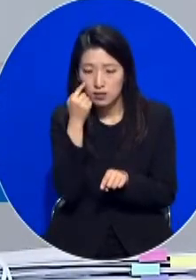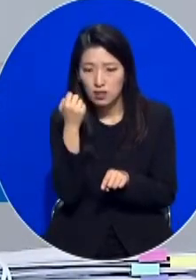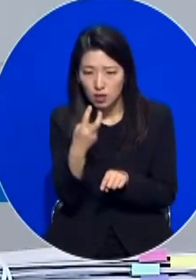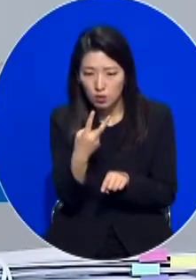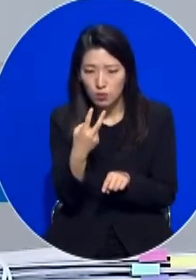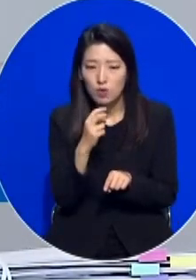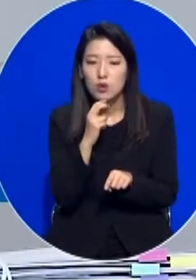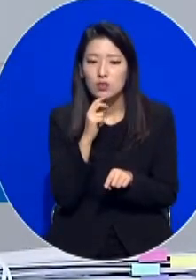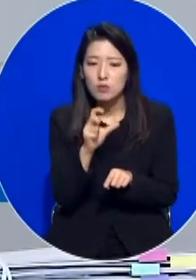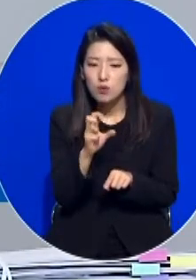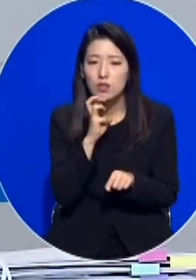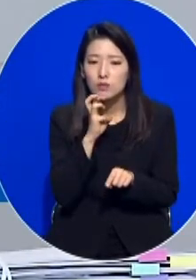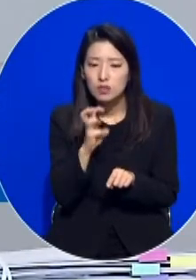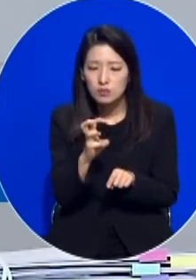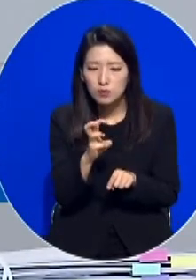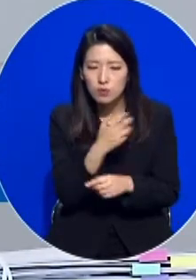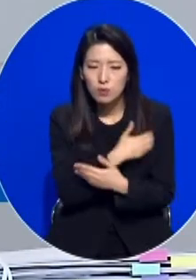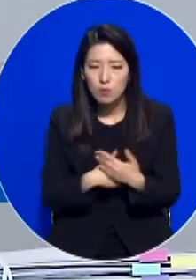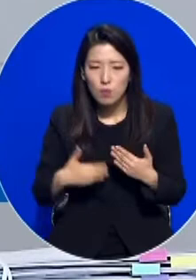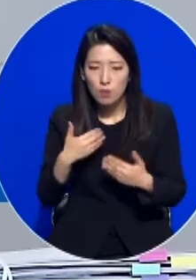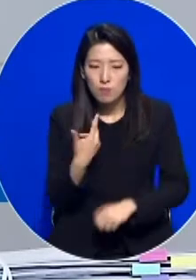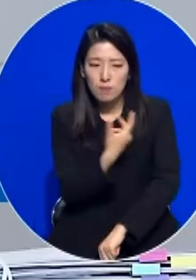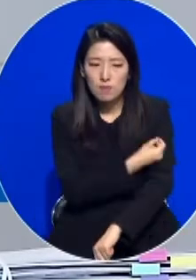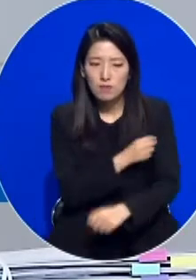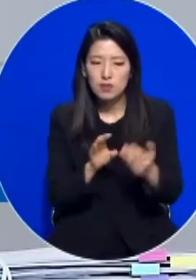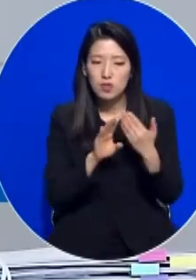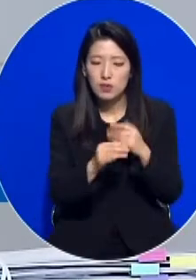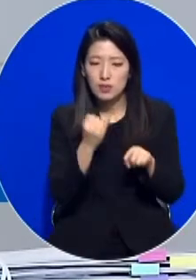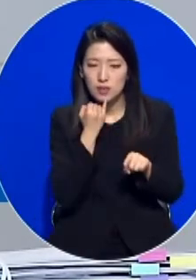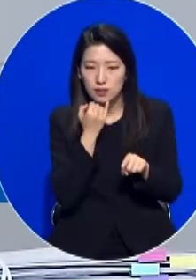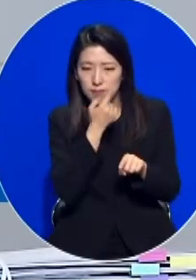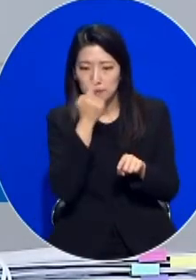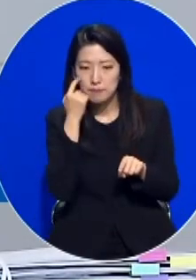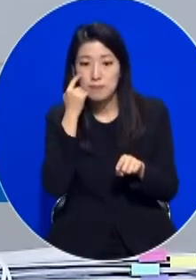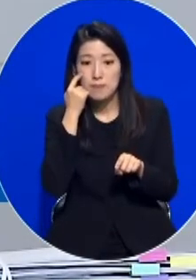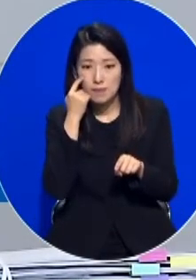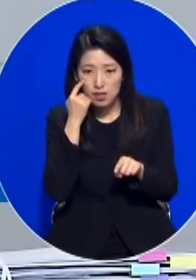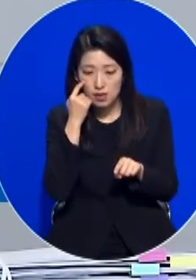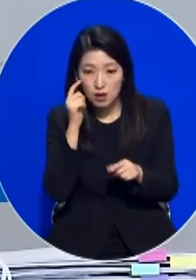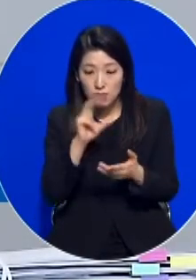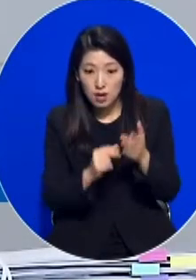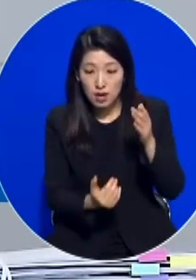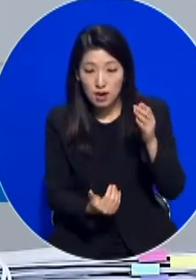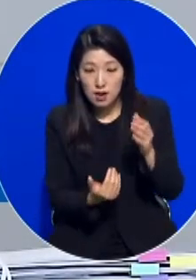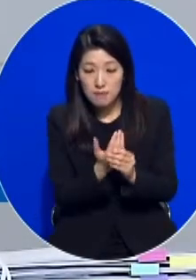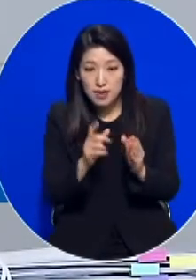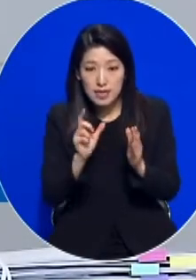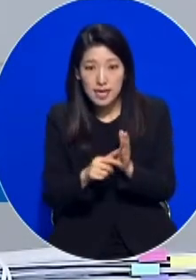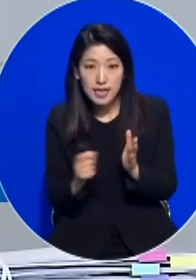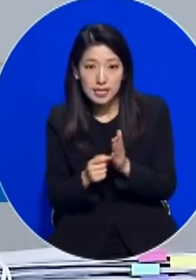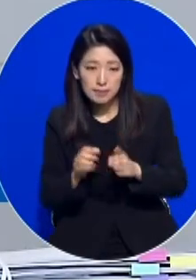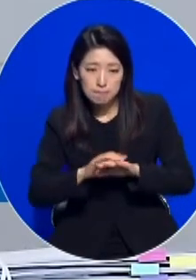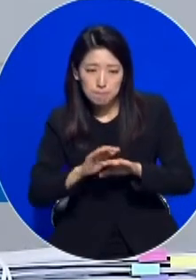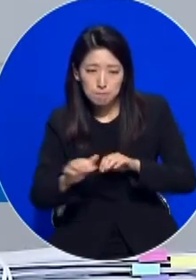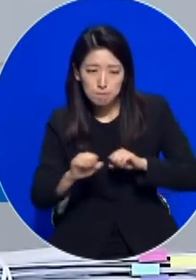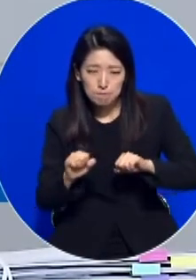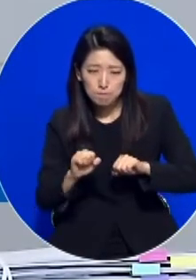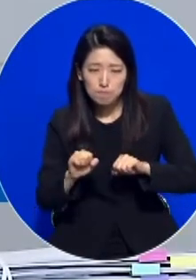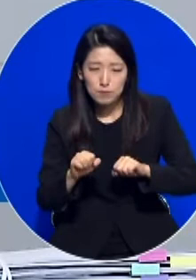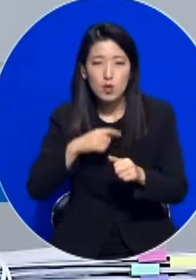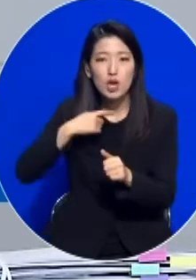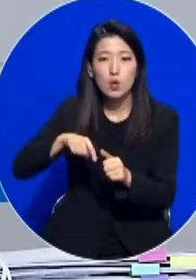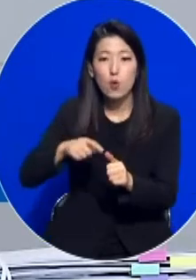30분 관찰을 통해 이상 반응 발생 시 신속히 응급처치가 되도록 의료인에 대한 사전 교육을 실시하고